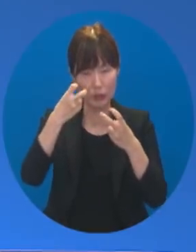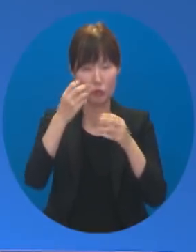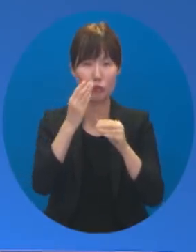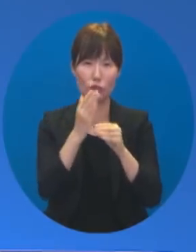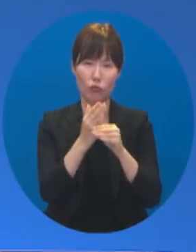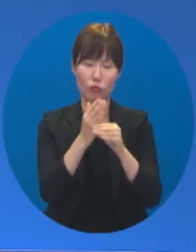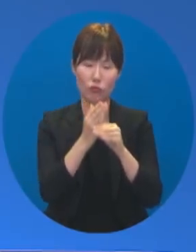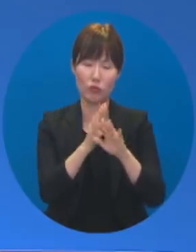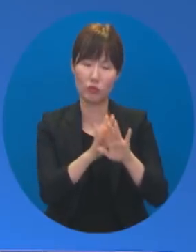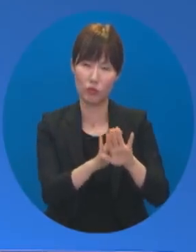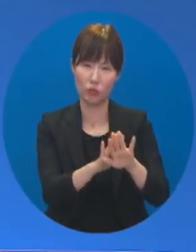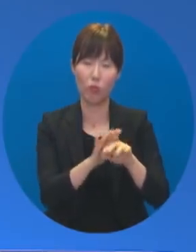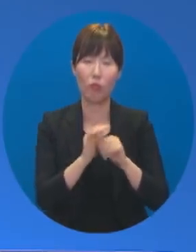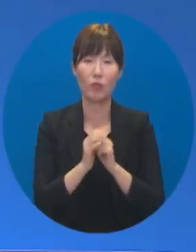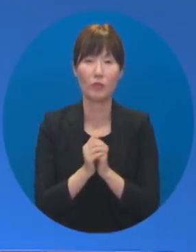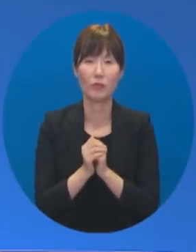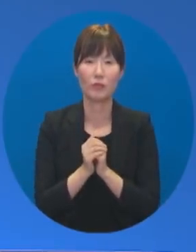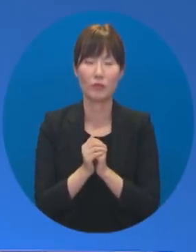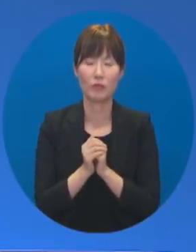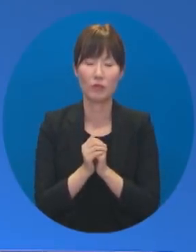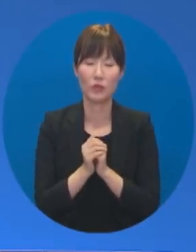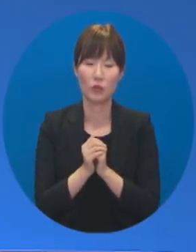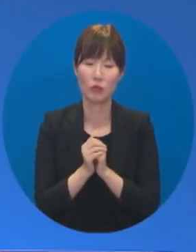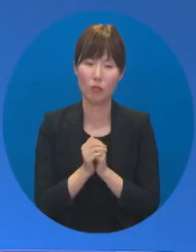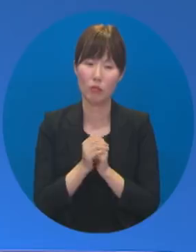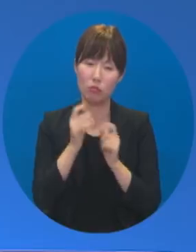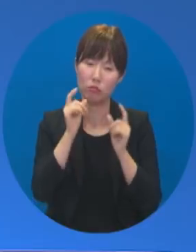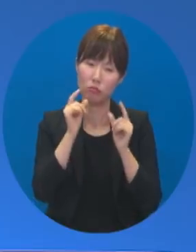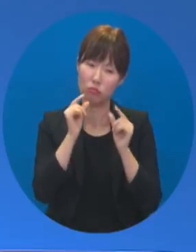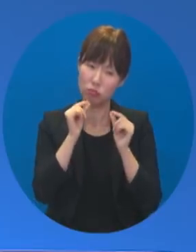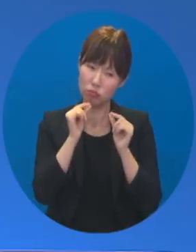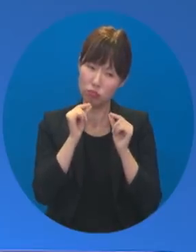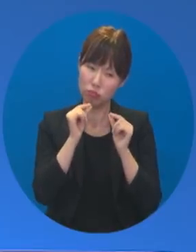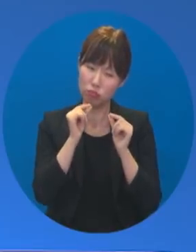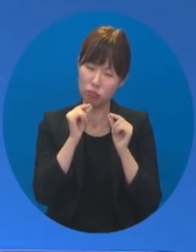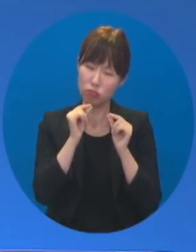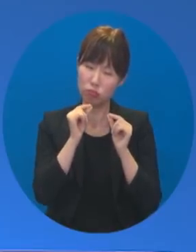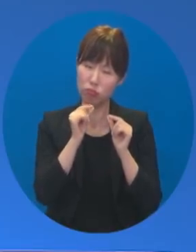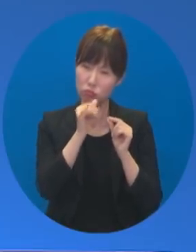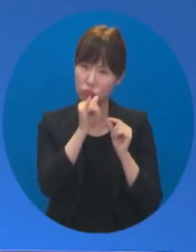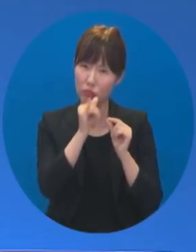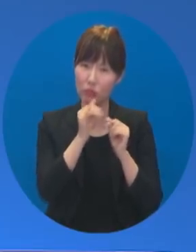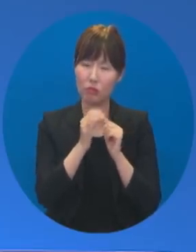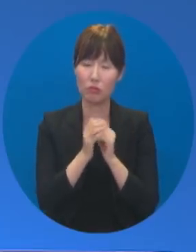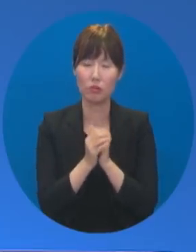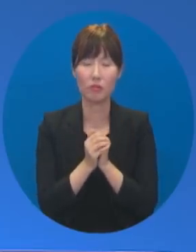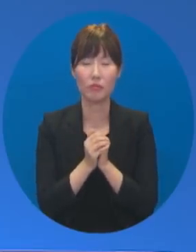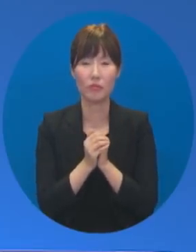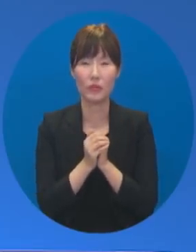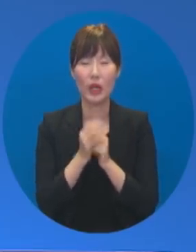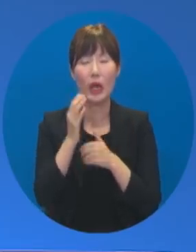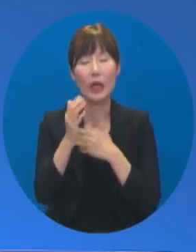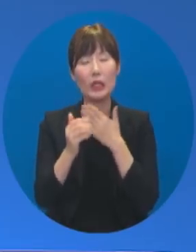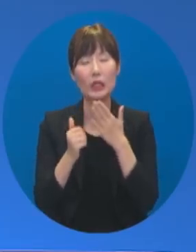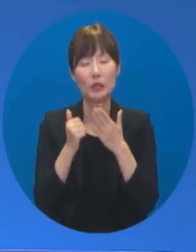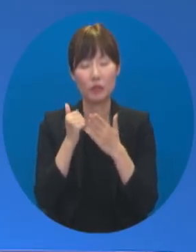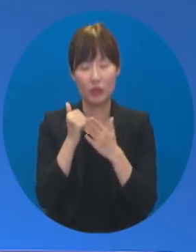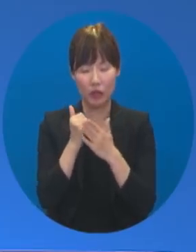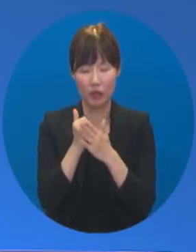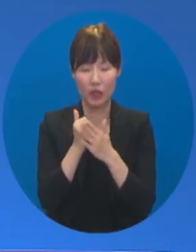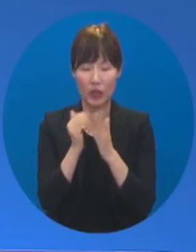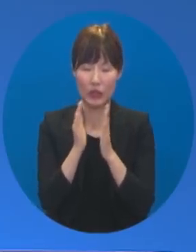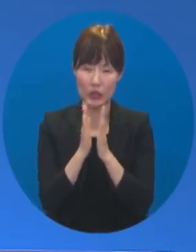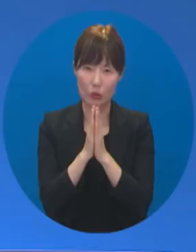그렇게 잠을 제대로 자는 건 같지는 않았는데 눈을 감고 하나님께 기도를 드렸습니다.